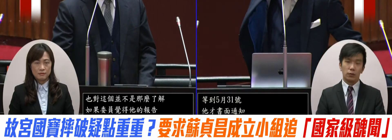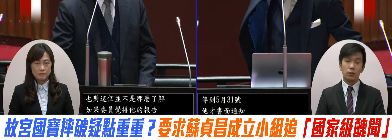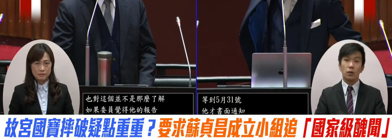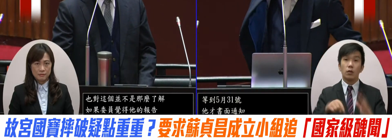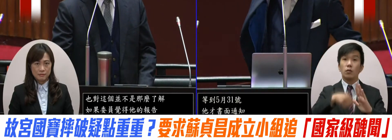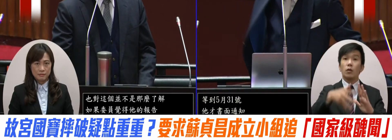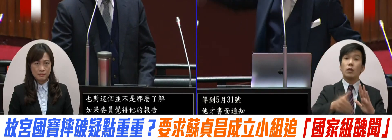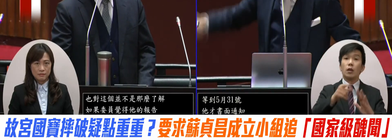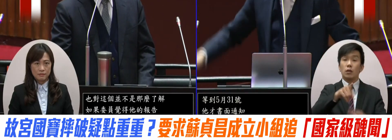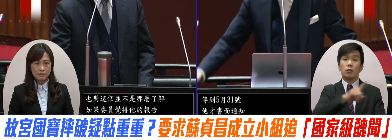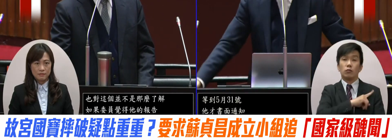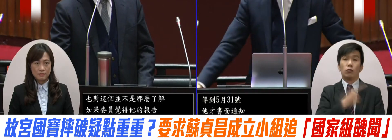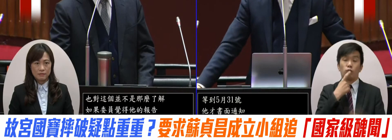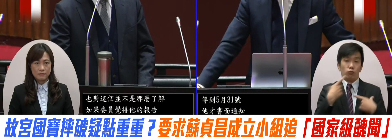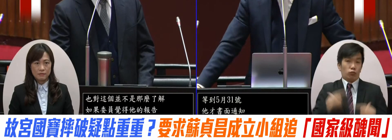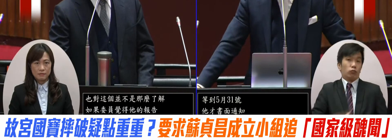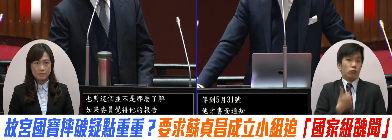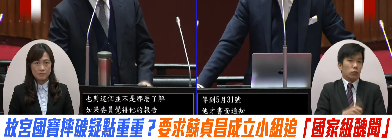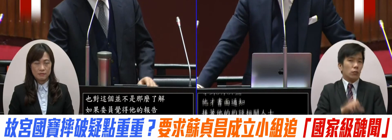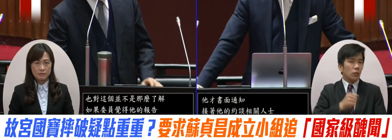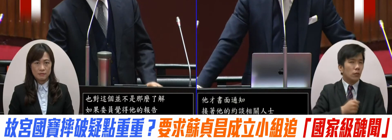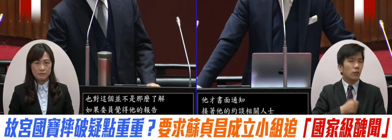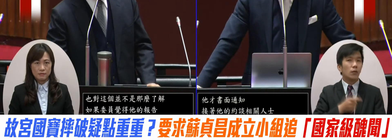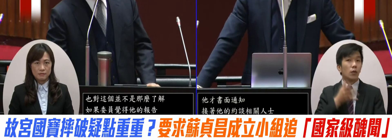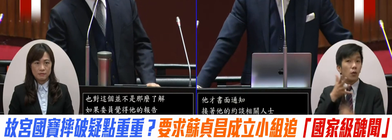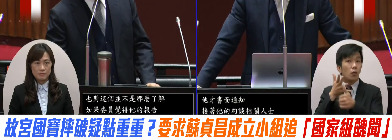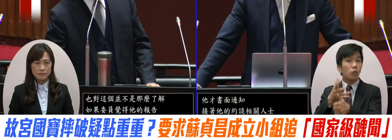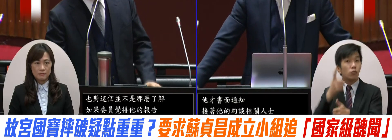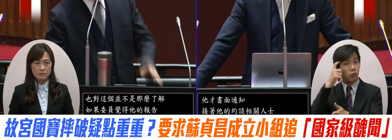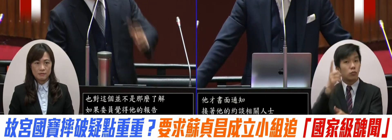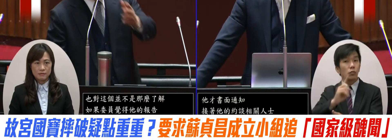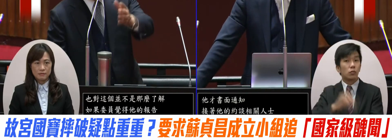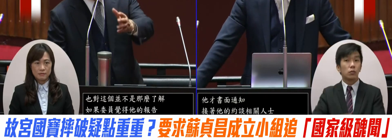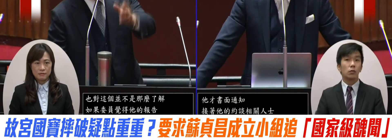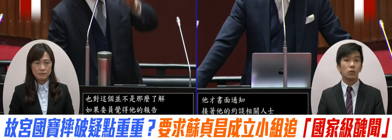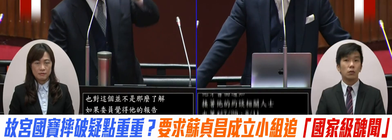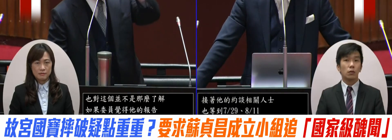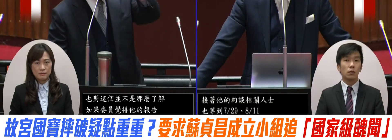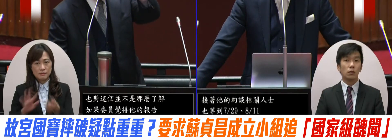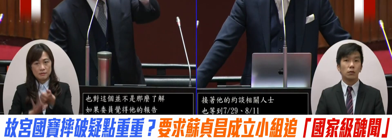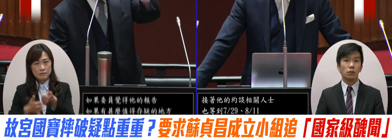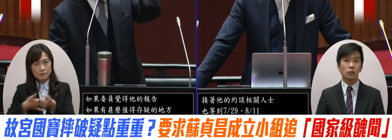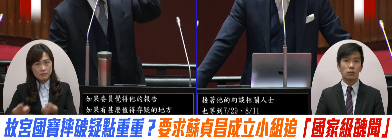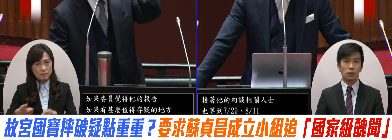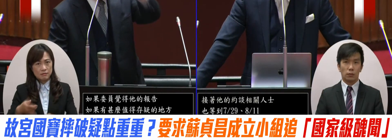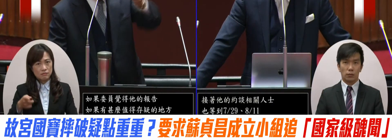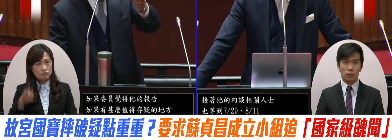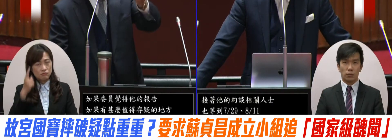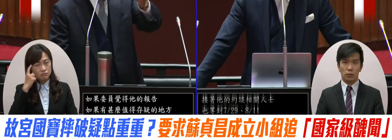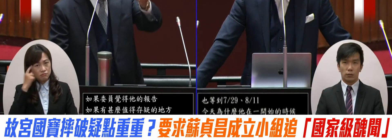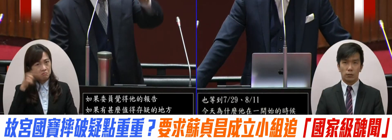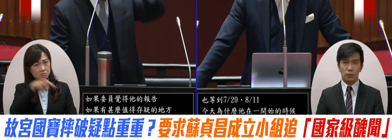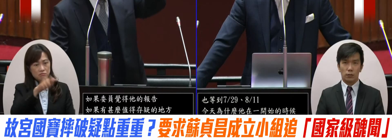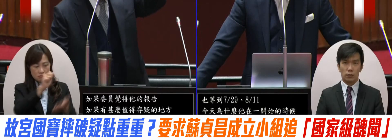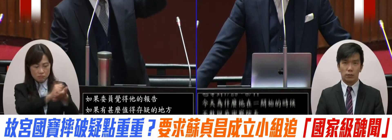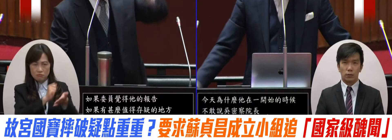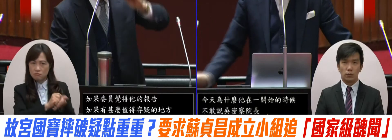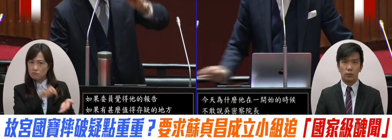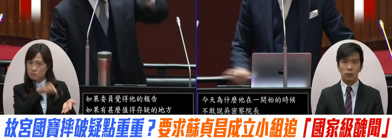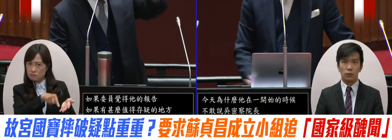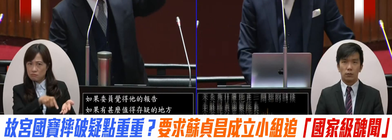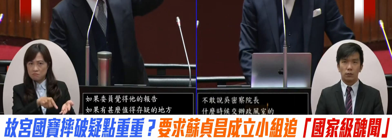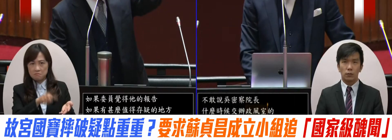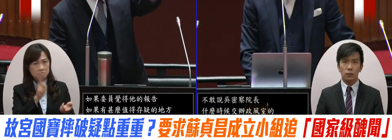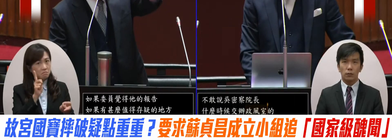师，你怎么看这个疑点？ 这个委员如果觉得他的报告有任